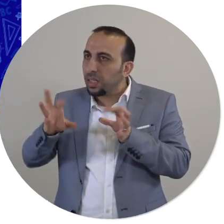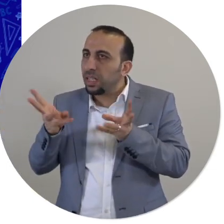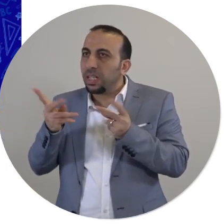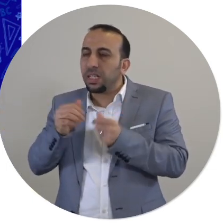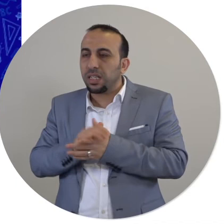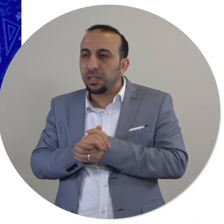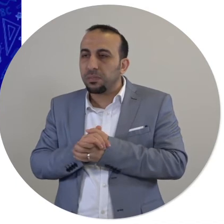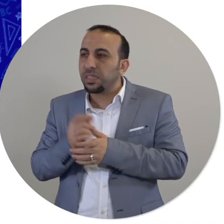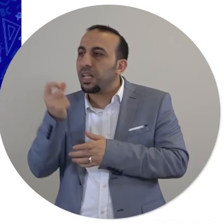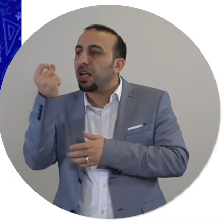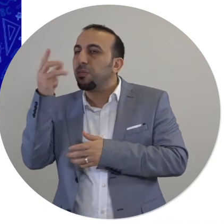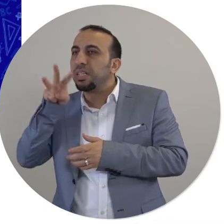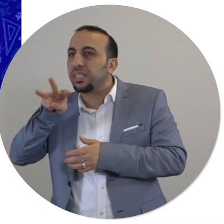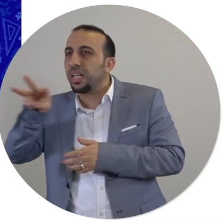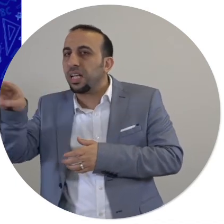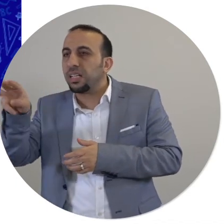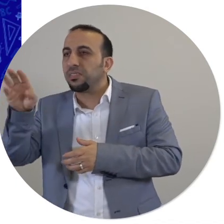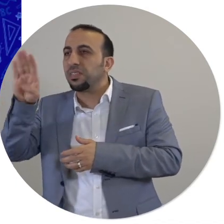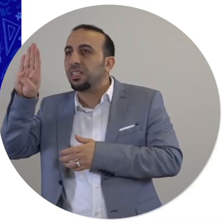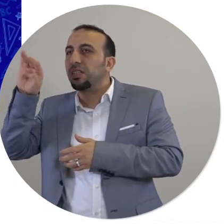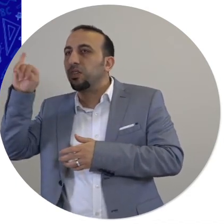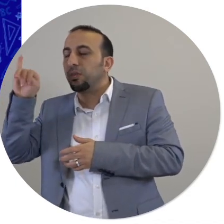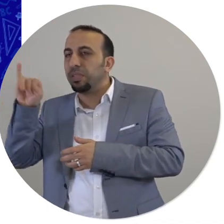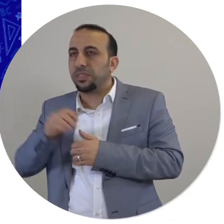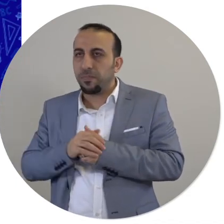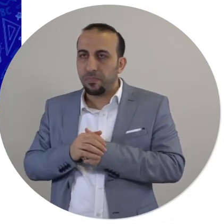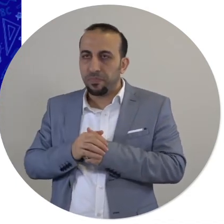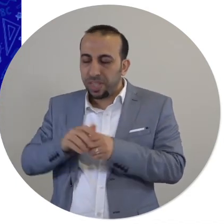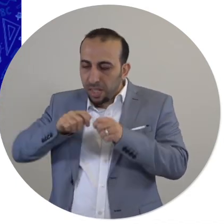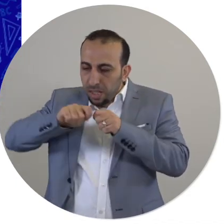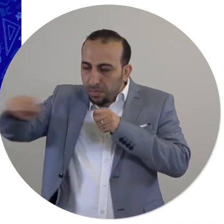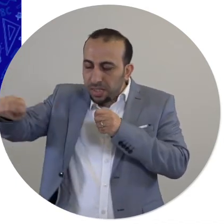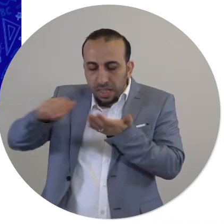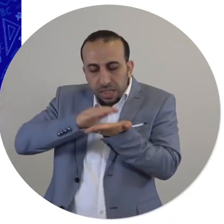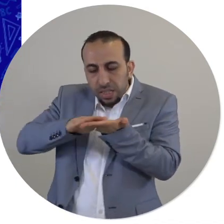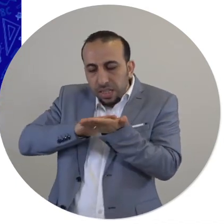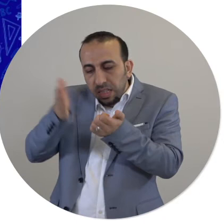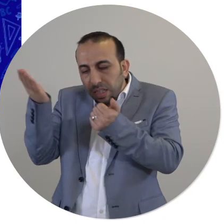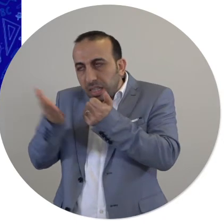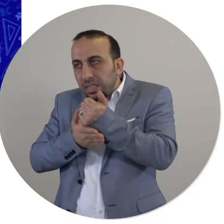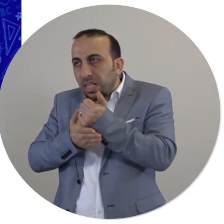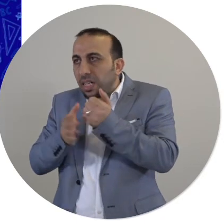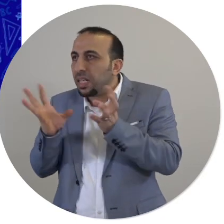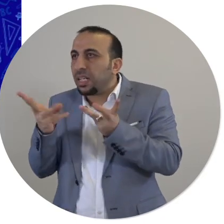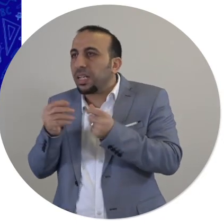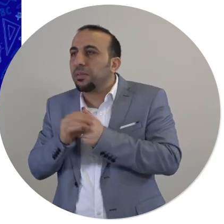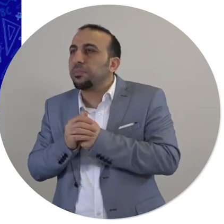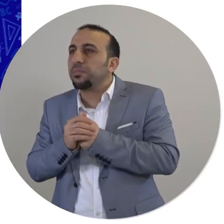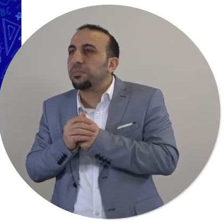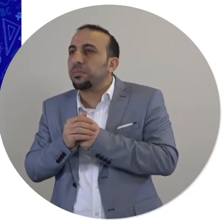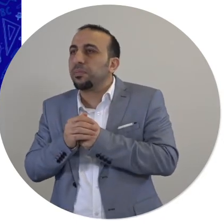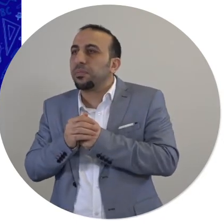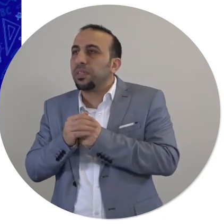تقدر بحوالي 100,000 كيلو متر مربع، ومساحة أراضيها الزراعية 40,000 كيلو متر